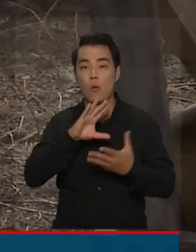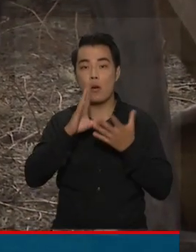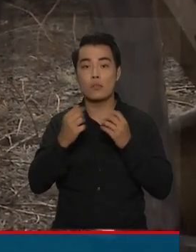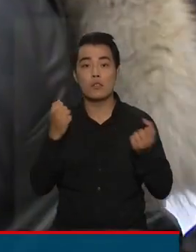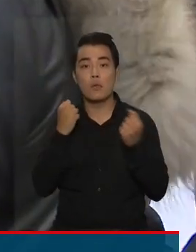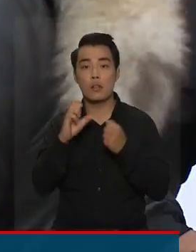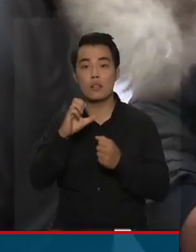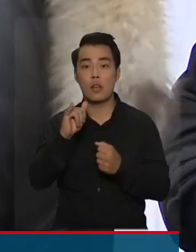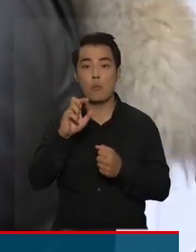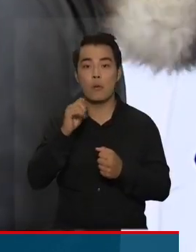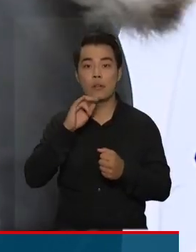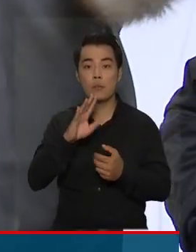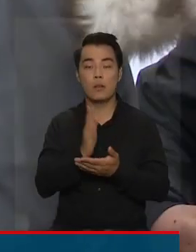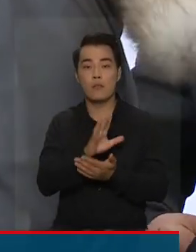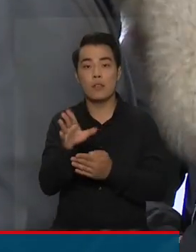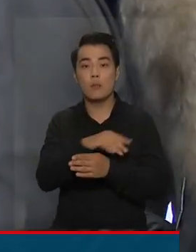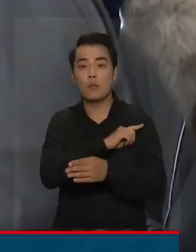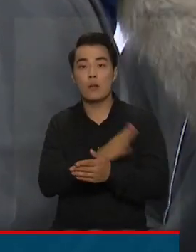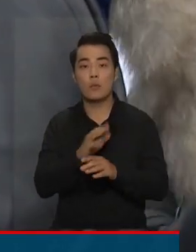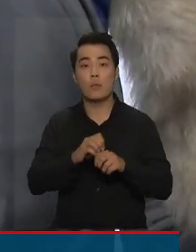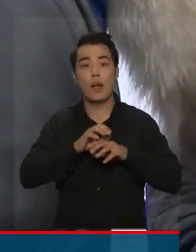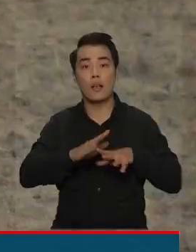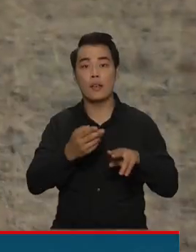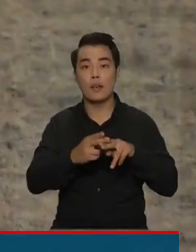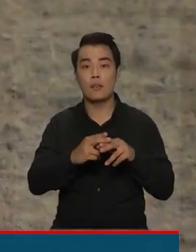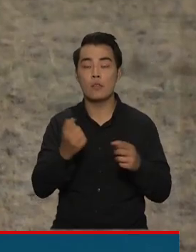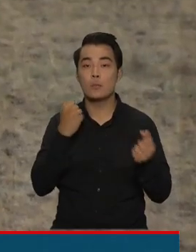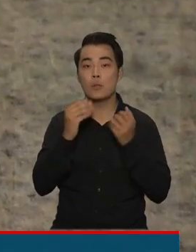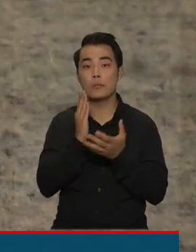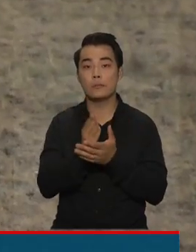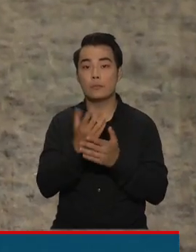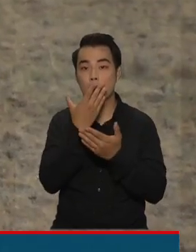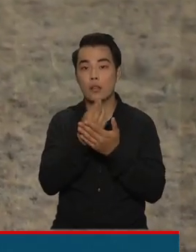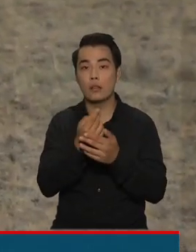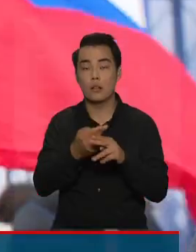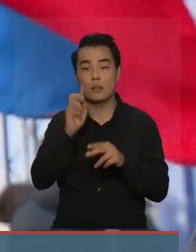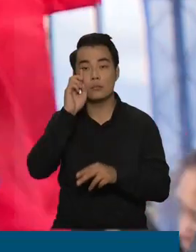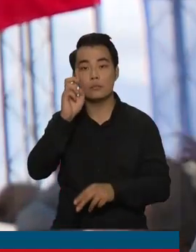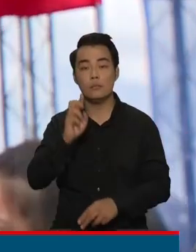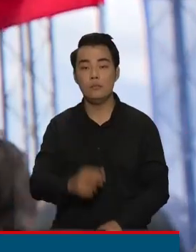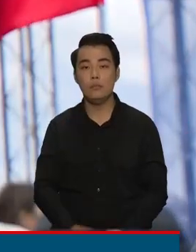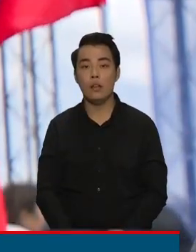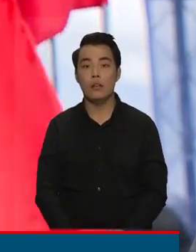и прилагает много усилий для популяризации данного вида спорта в своей стране.